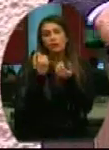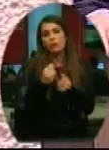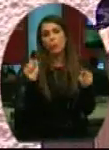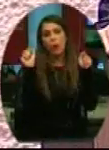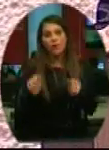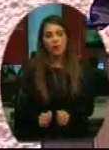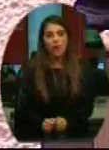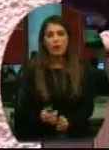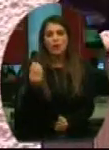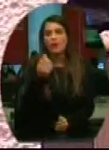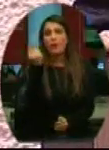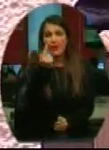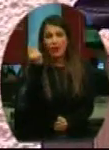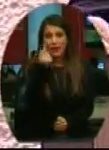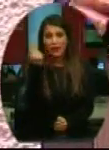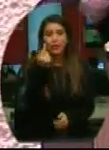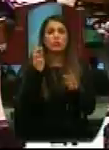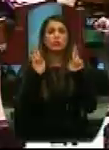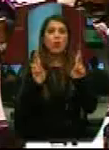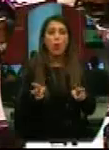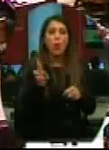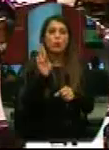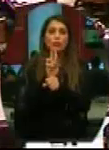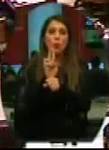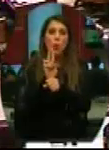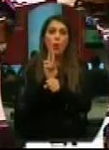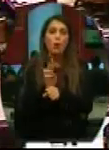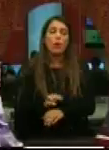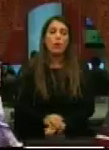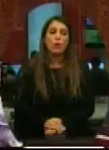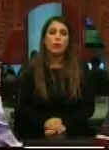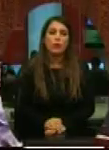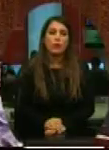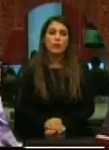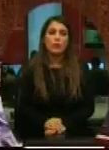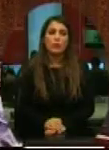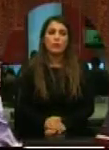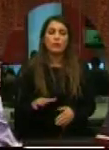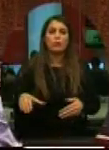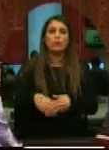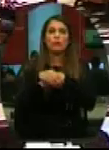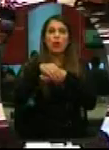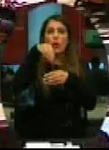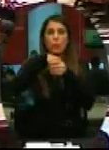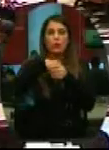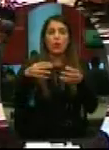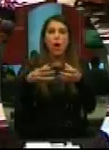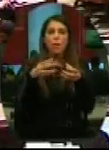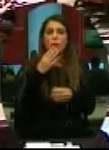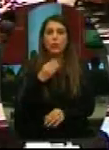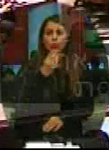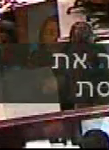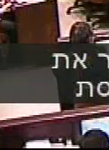הדבר היחיד שיכול גם לשמור על השלום הפנימי בתוכנו. שאל אמו